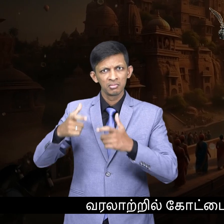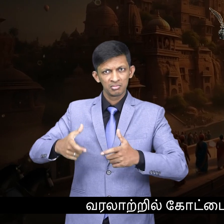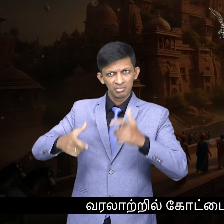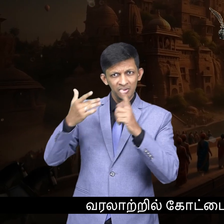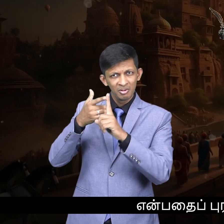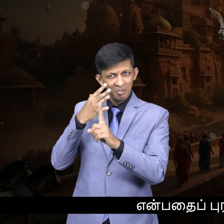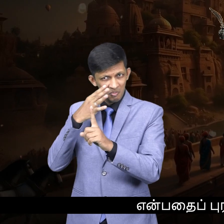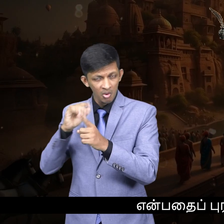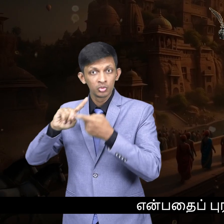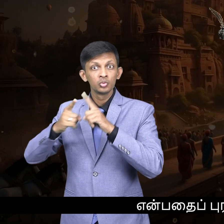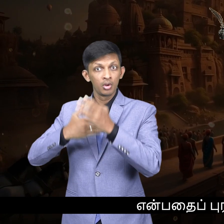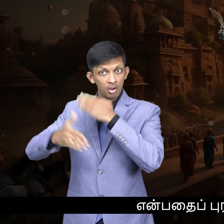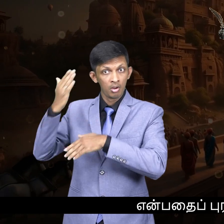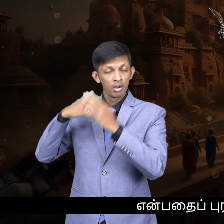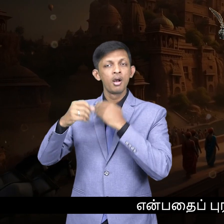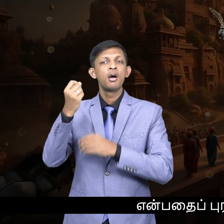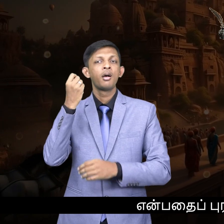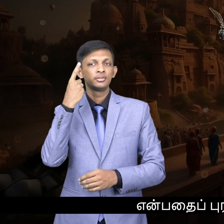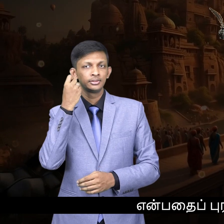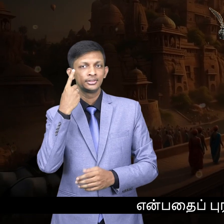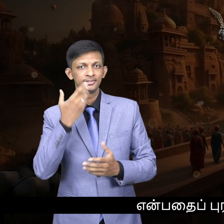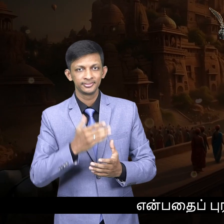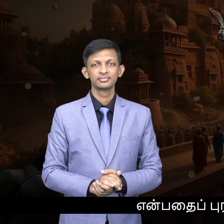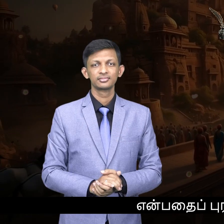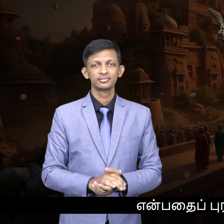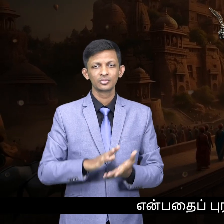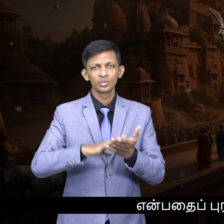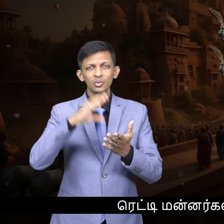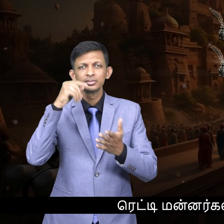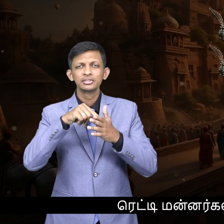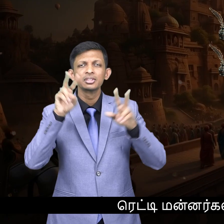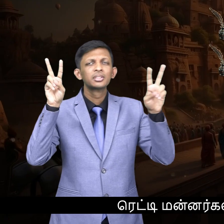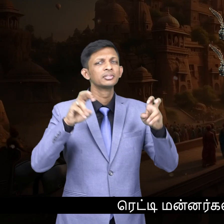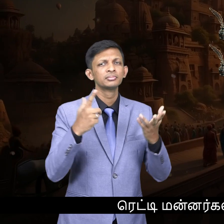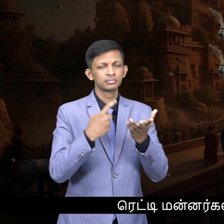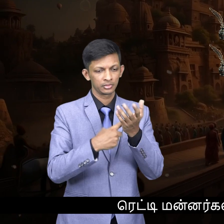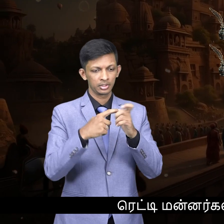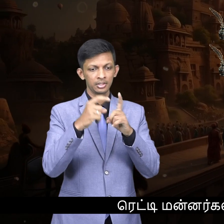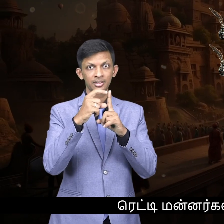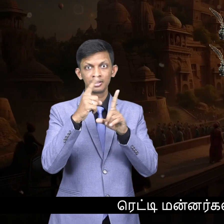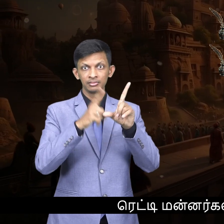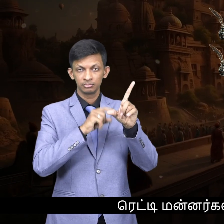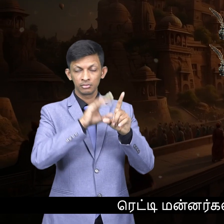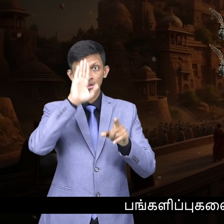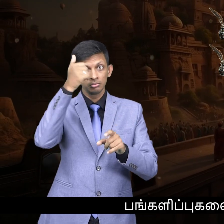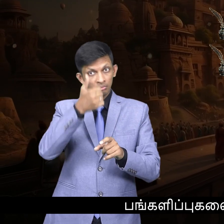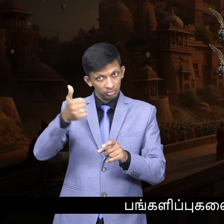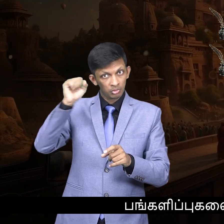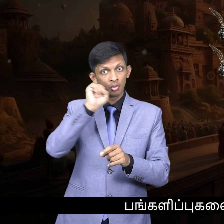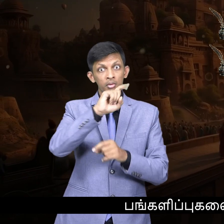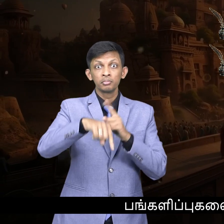வரலாற்றில் கோட்டைகள் ஏன் முக்கியமானவை என்பதை புரிந்து கொள்வீர்கள். ரெட்டி மன்னர்கள் மற்றும்